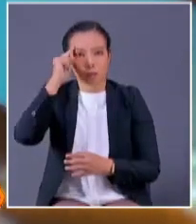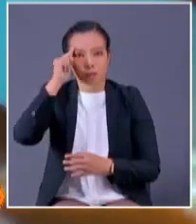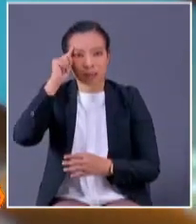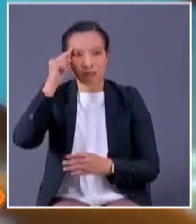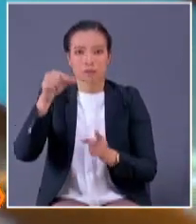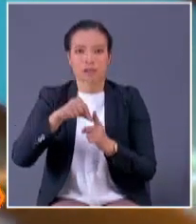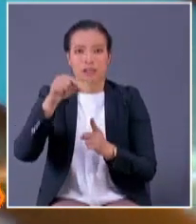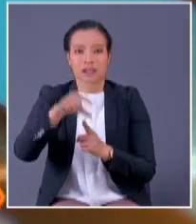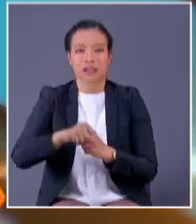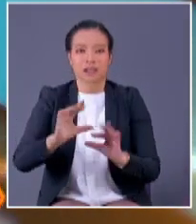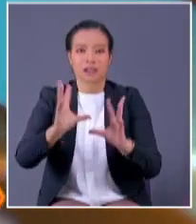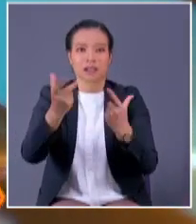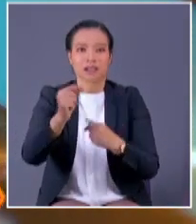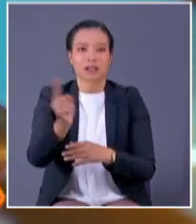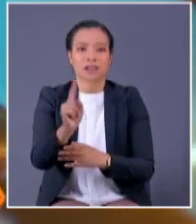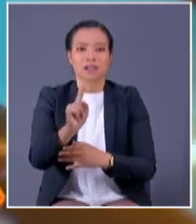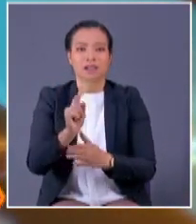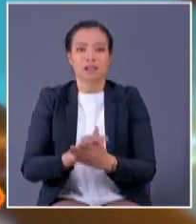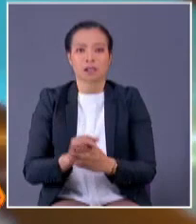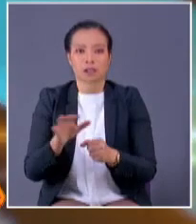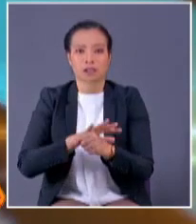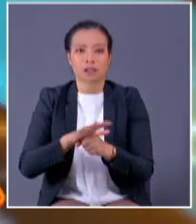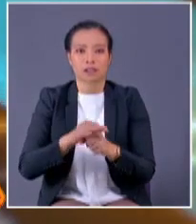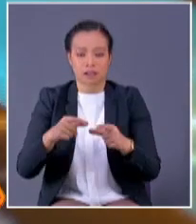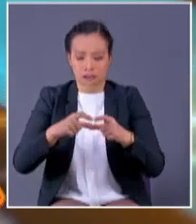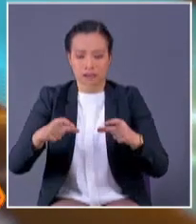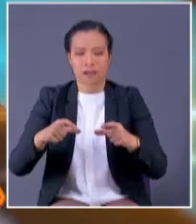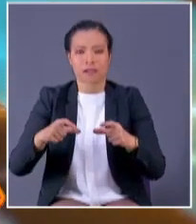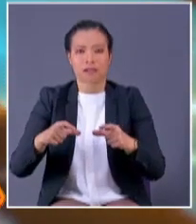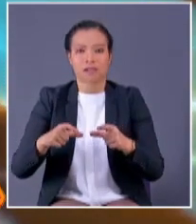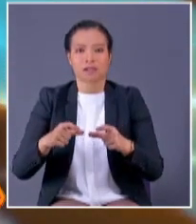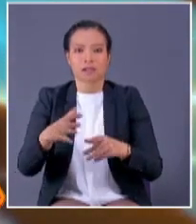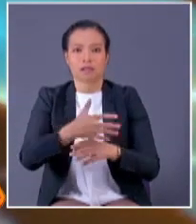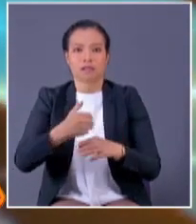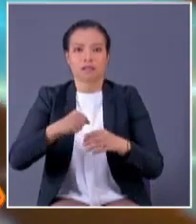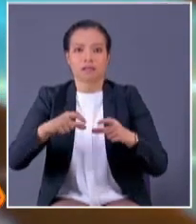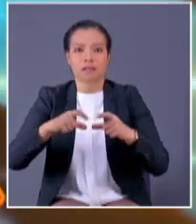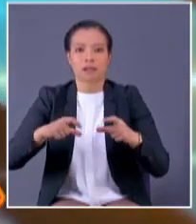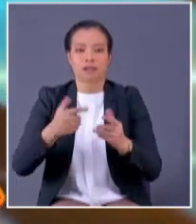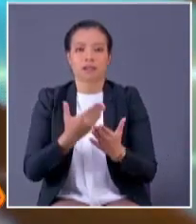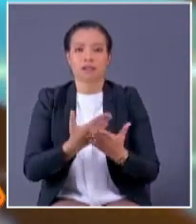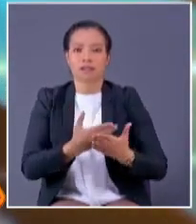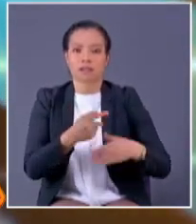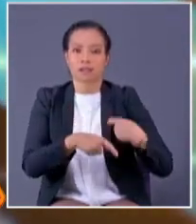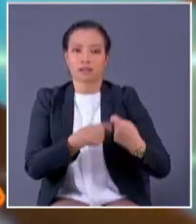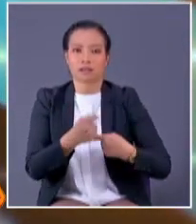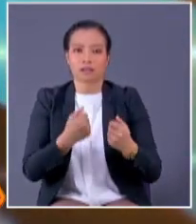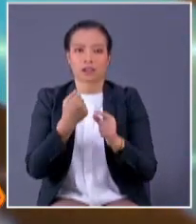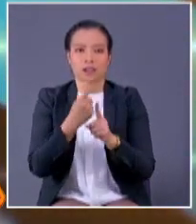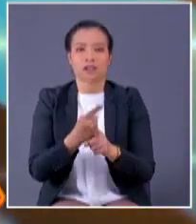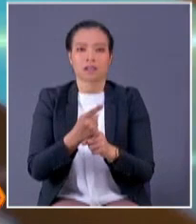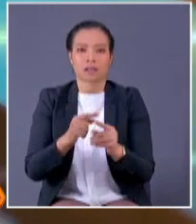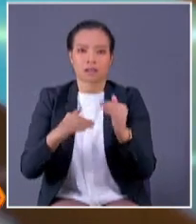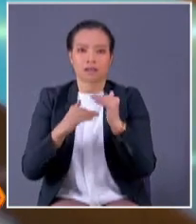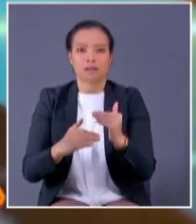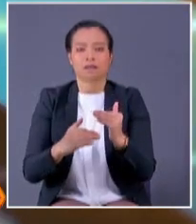งที่ติดไว้หน้ารถมันหายไปตรงไหนแล้วพอไปต่อทะเบียนเราก็จะถูกอายัดทะเบียนแล้วก็ต้องไปเสียตามจำนวนที่เขาก